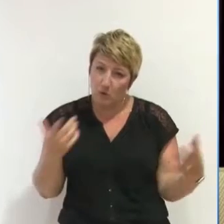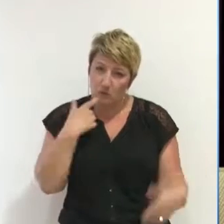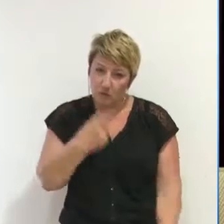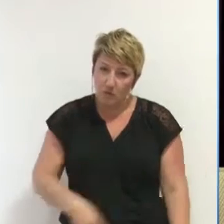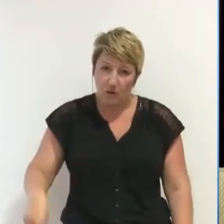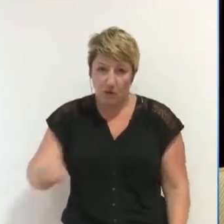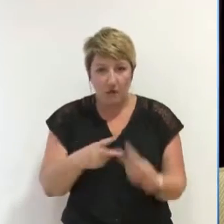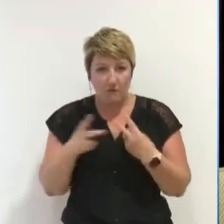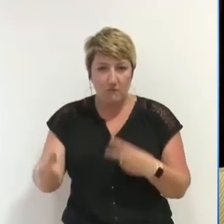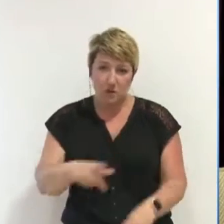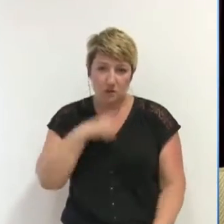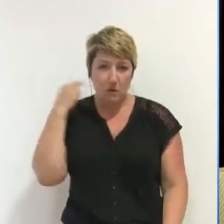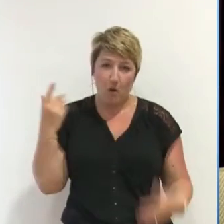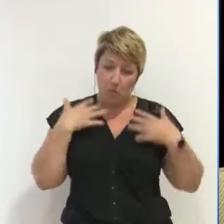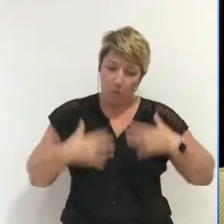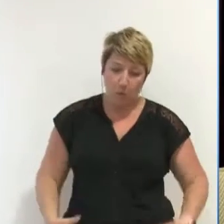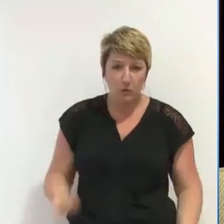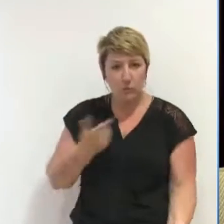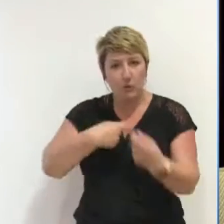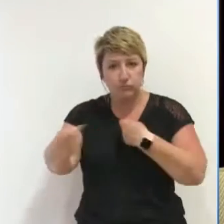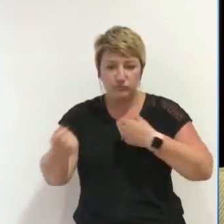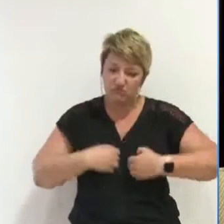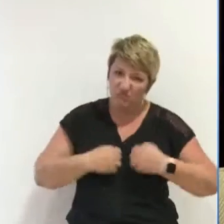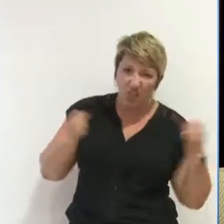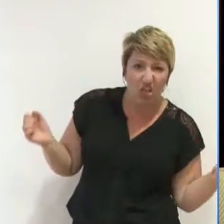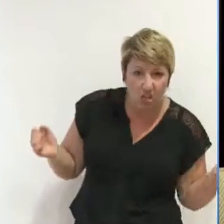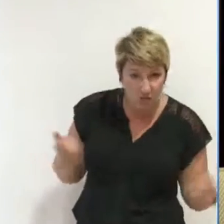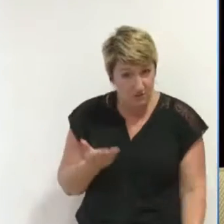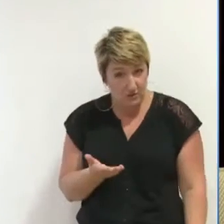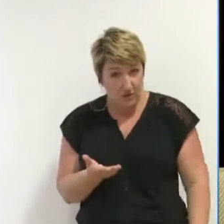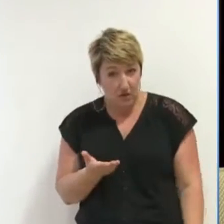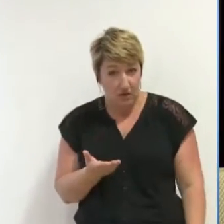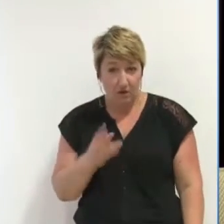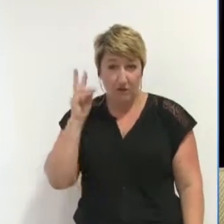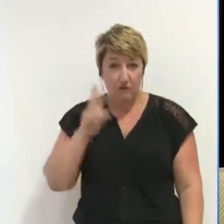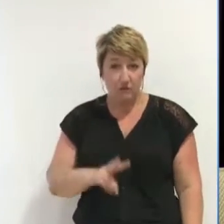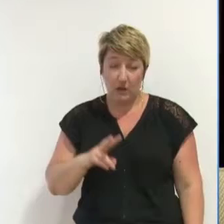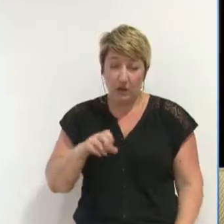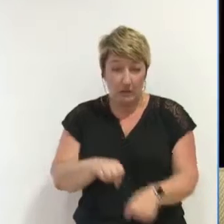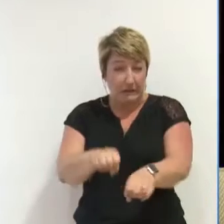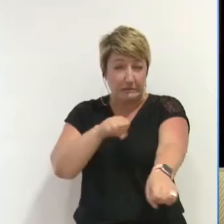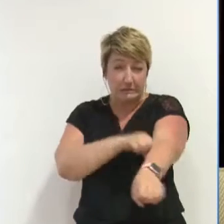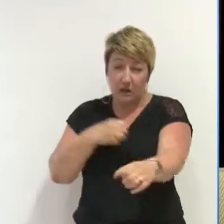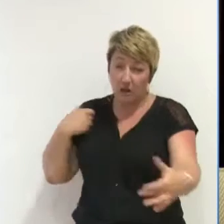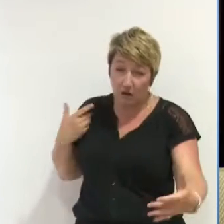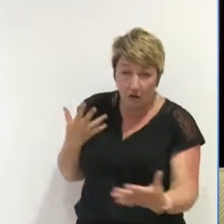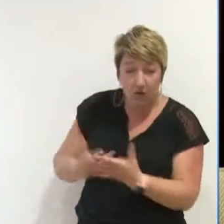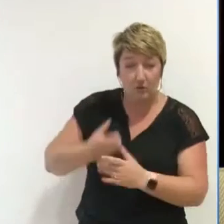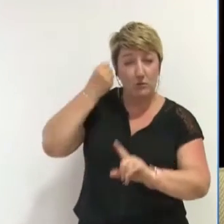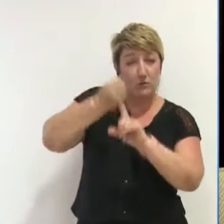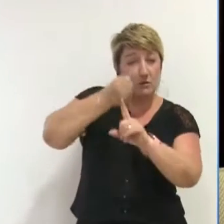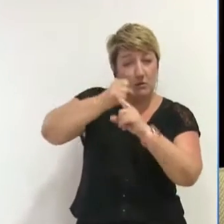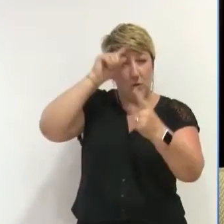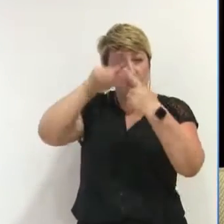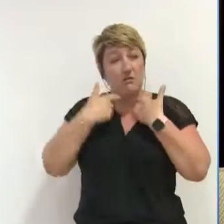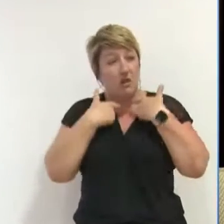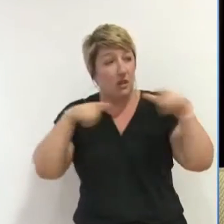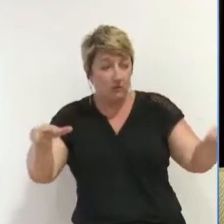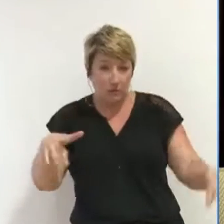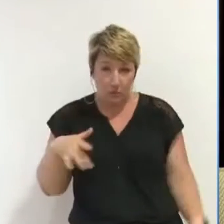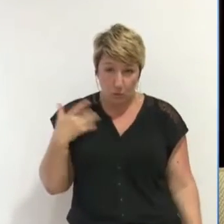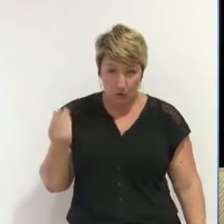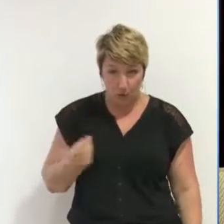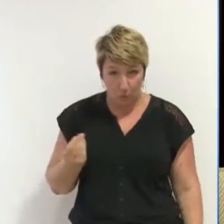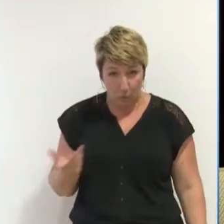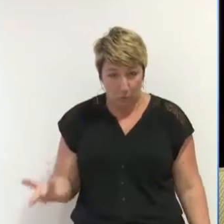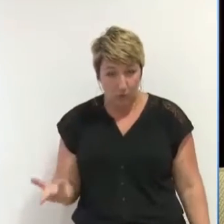de pudeur et sont impures? À quoi auraient servi nos luttes et combats après des siècles d'asservissement? L'égalité, ensuite, c'est